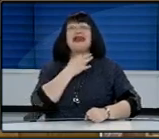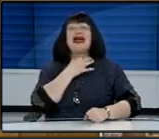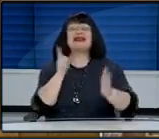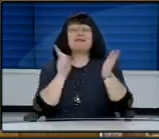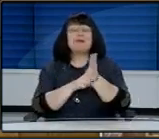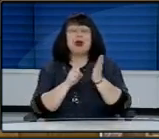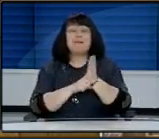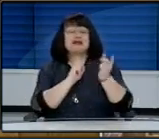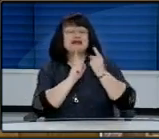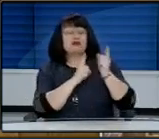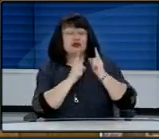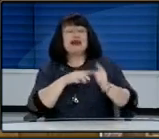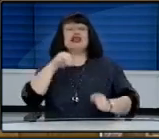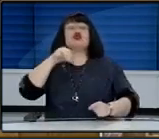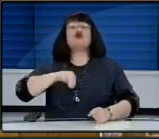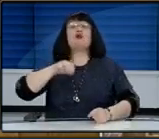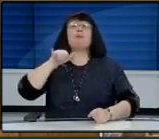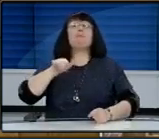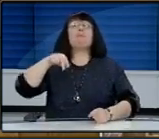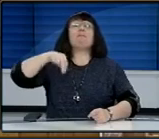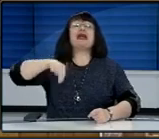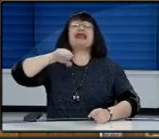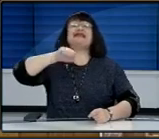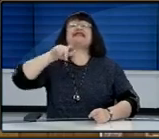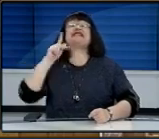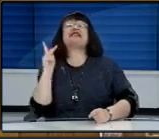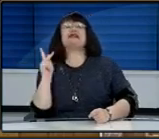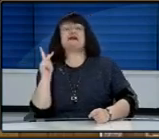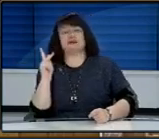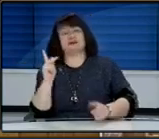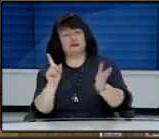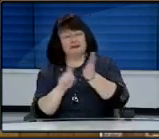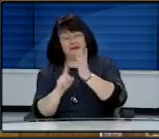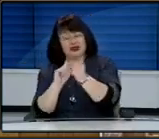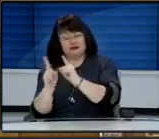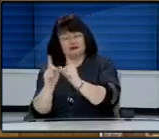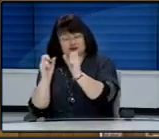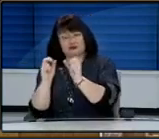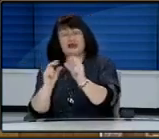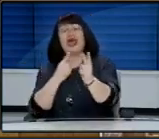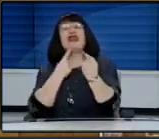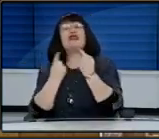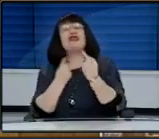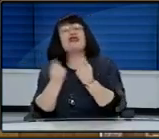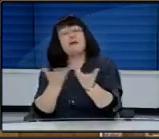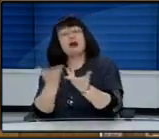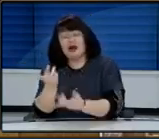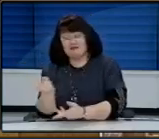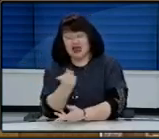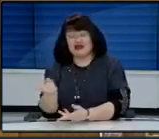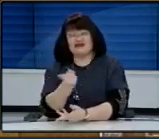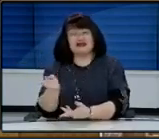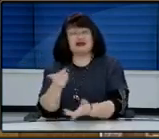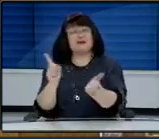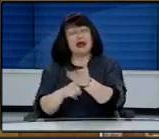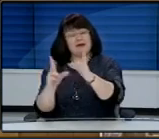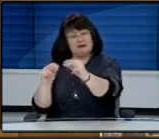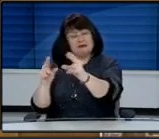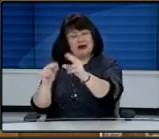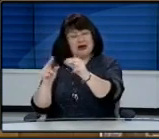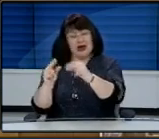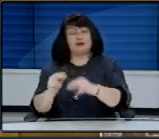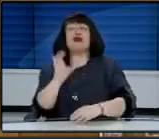Μίνσκ. Στηρίζουμε την επιστροφή στις διαπραγματεύσεις με κεντρικό ρόλο της Ευρωπαϊκής